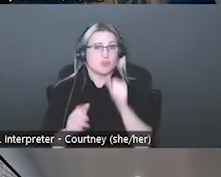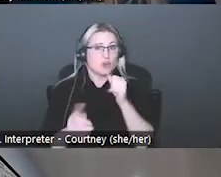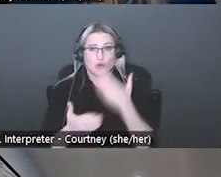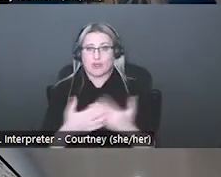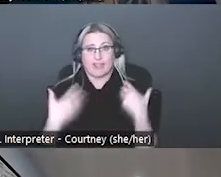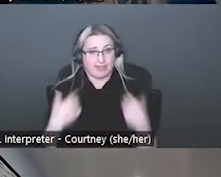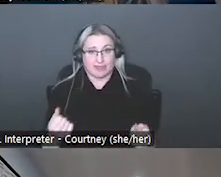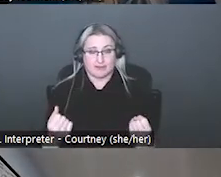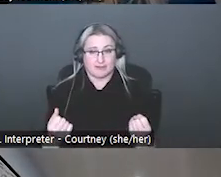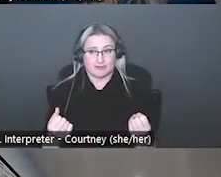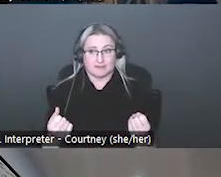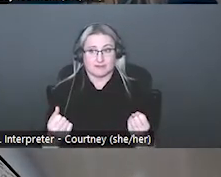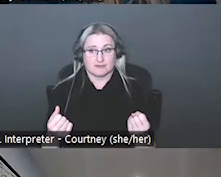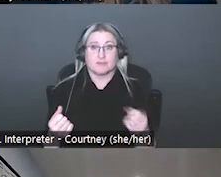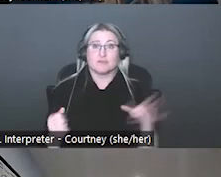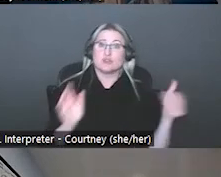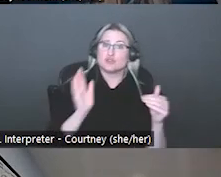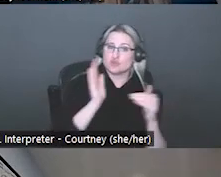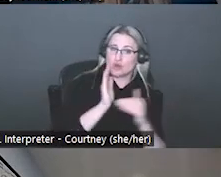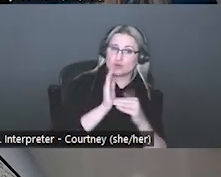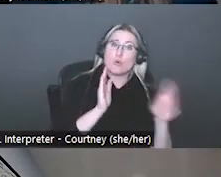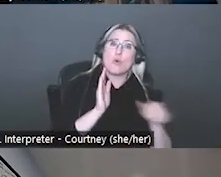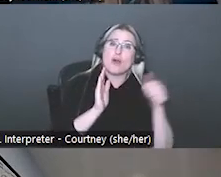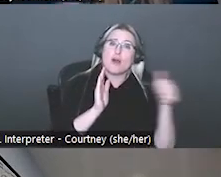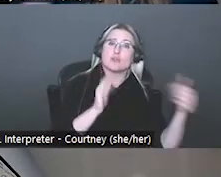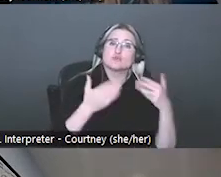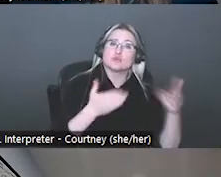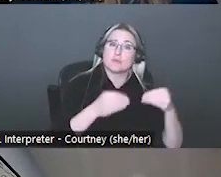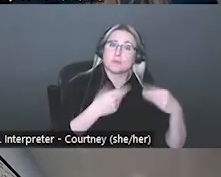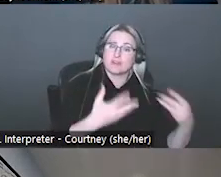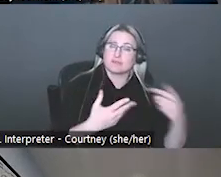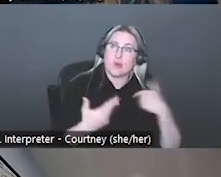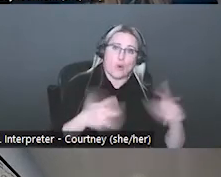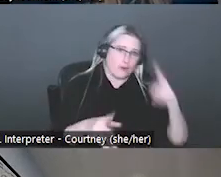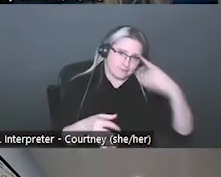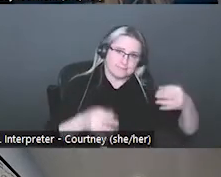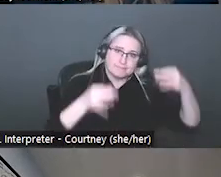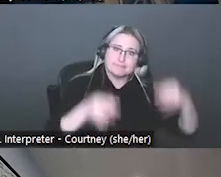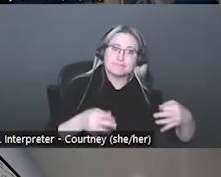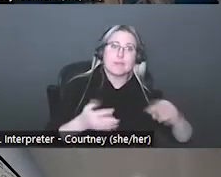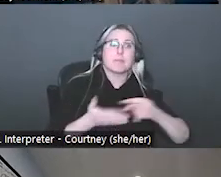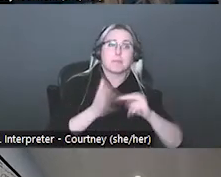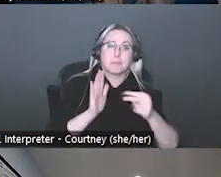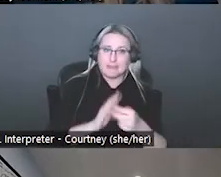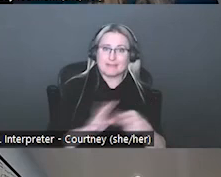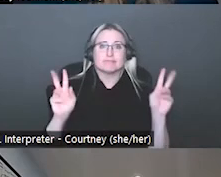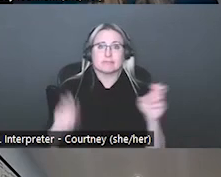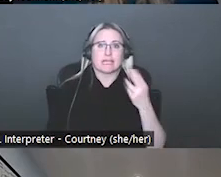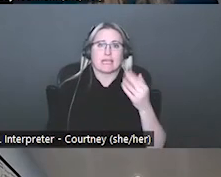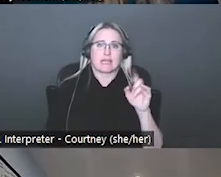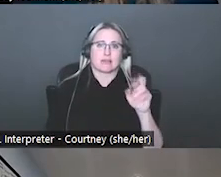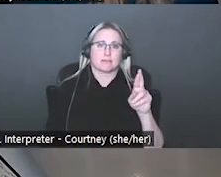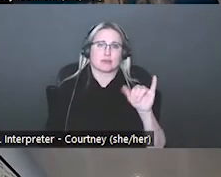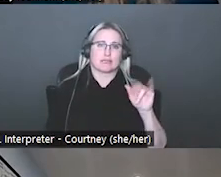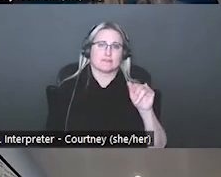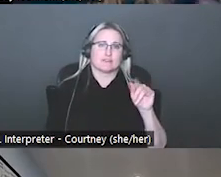lien étroit avec la maladie. Et c'est partout, chez les médecins, chez les fournisseurs de soins de santé, et cela fait en